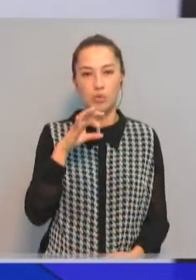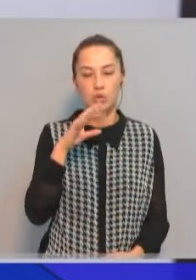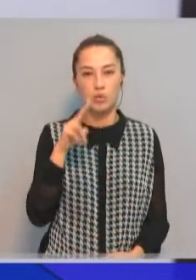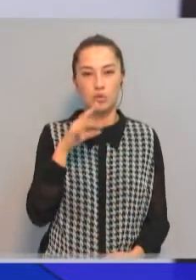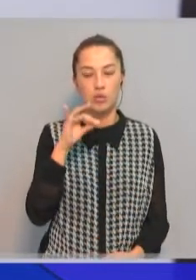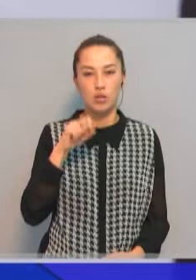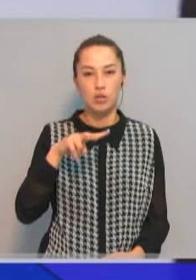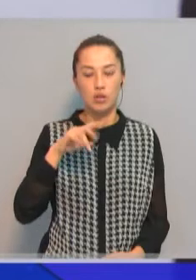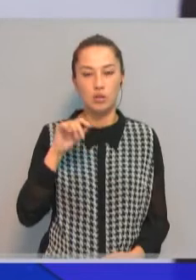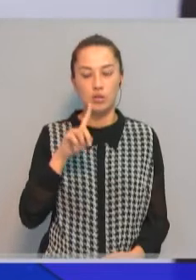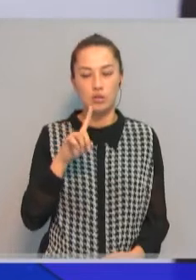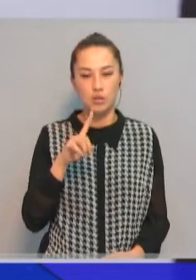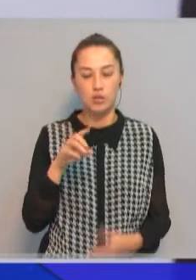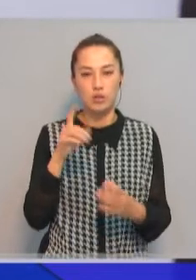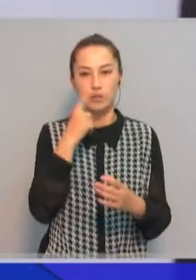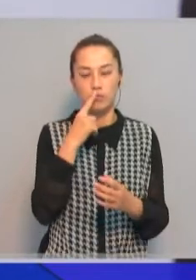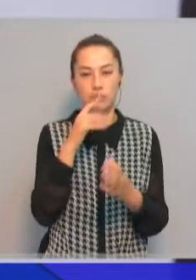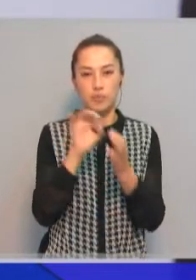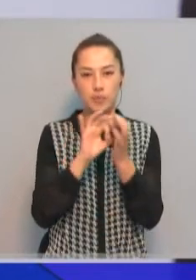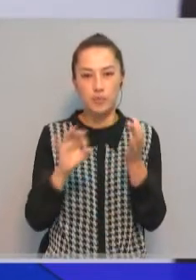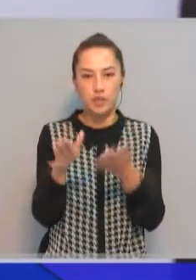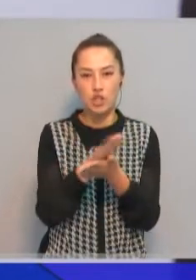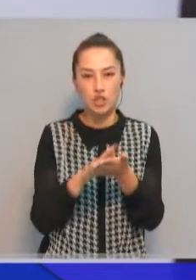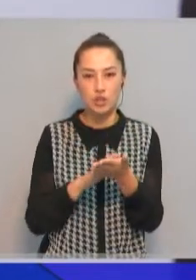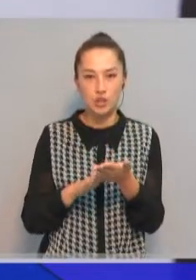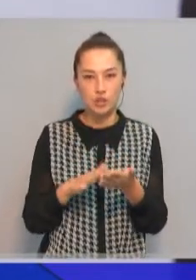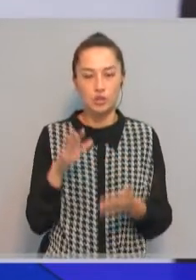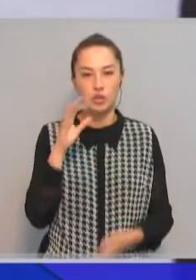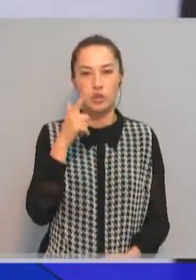яғни қанды шлактардан тазарту, сонымен бірге